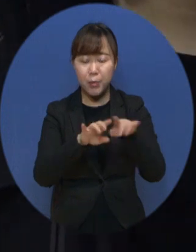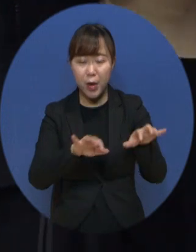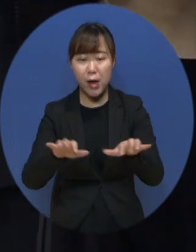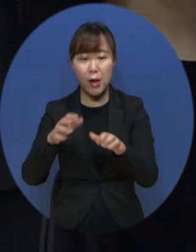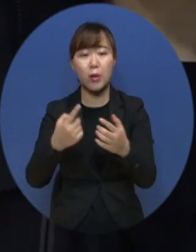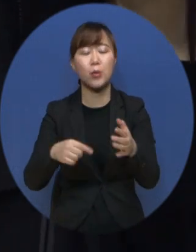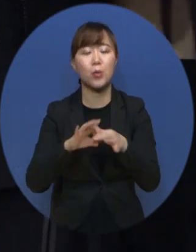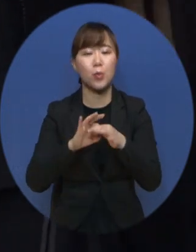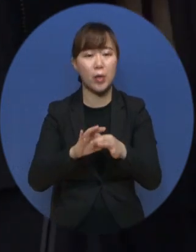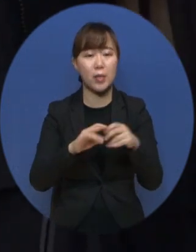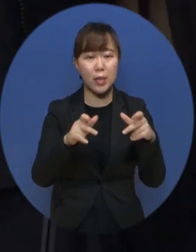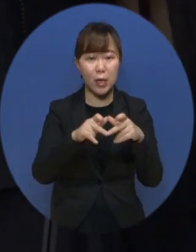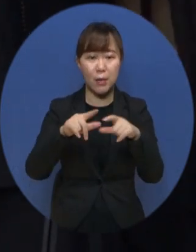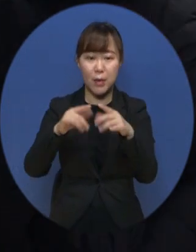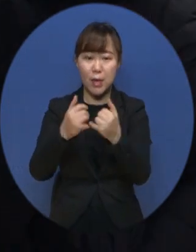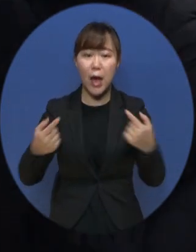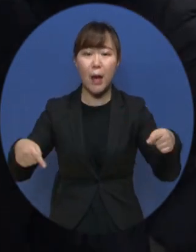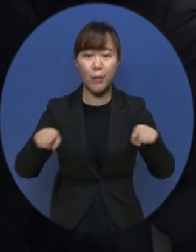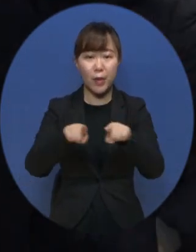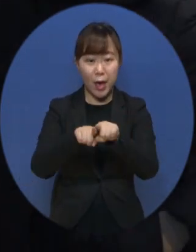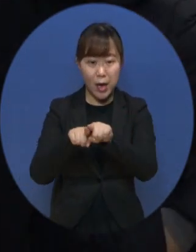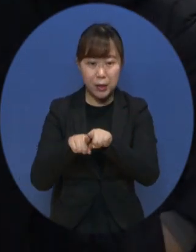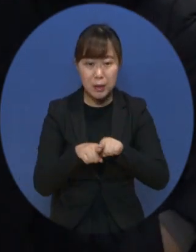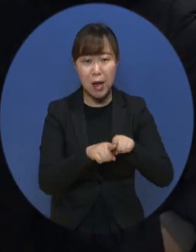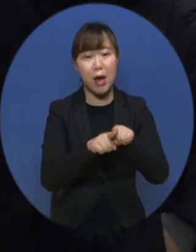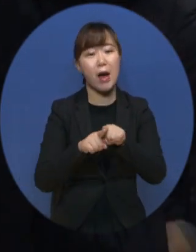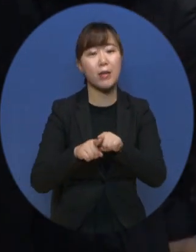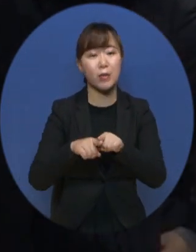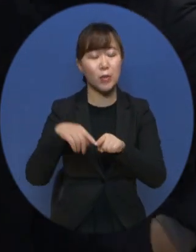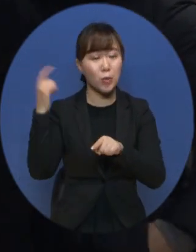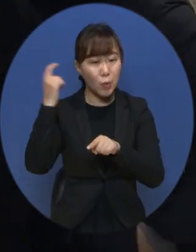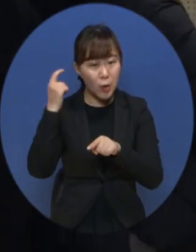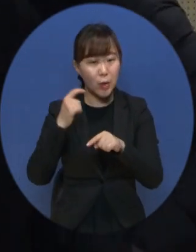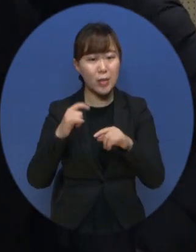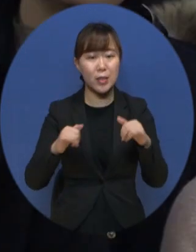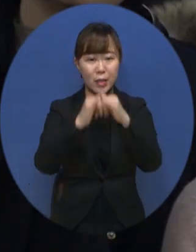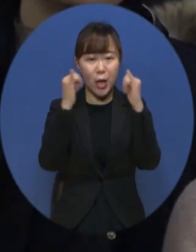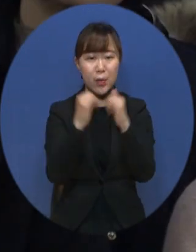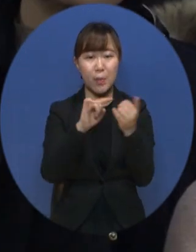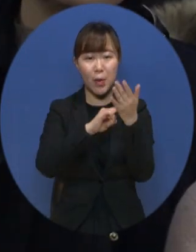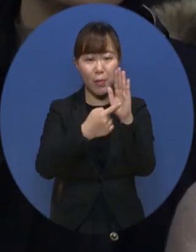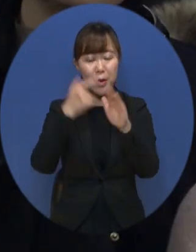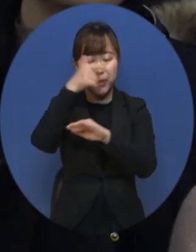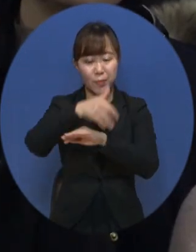장애인과 비장애인이 함께 만들어내는 하모니를 우리 사회에 선보일 계획입니다.